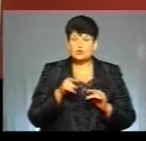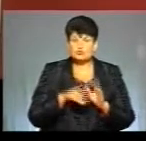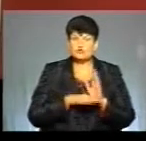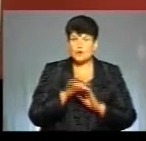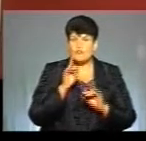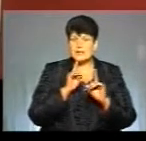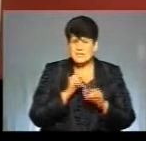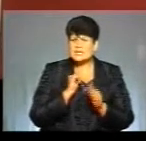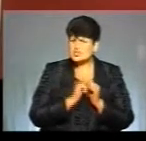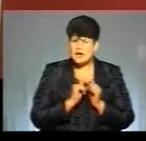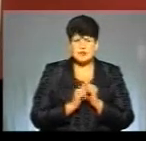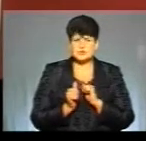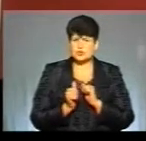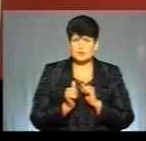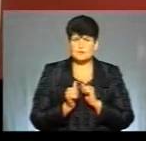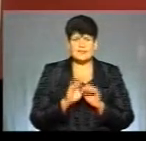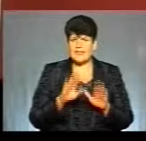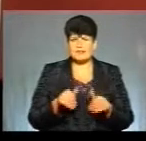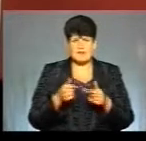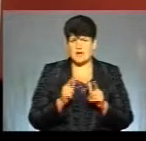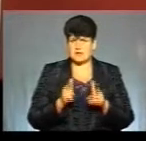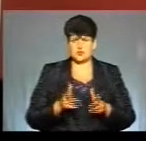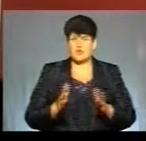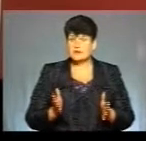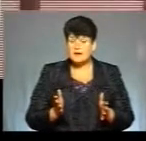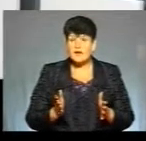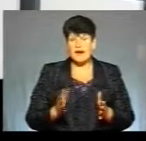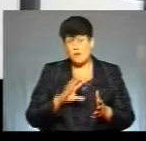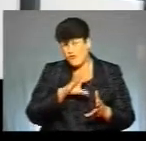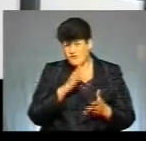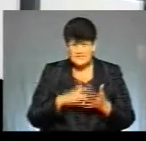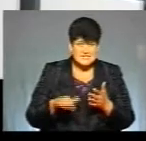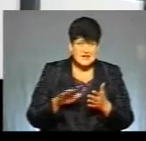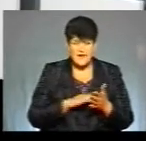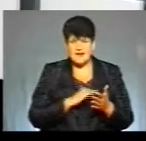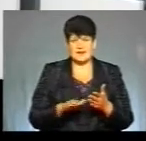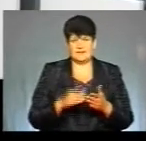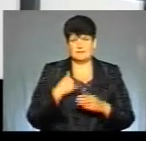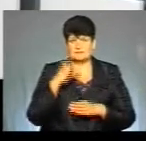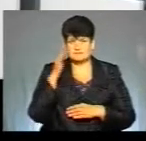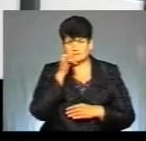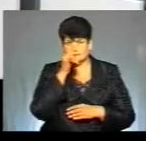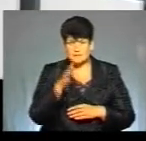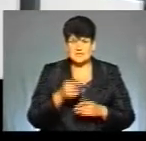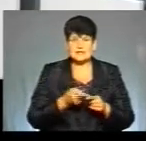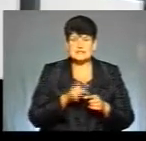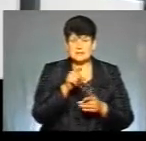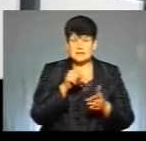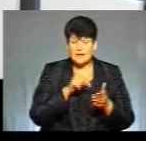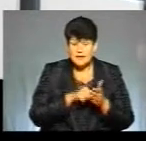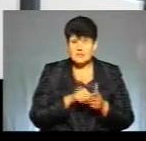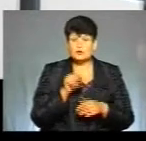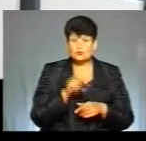дуже часто не давала такої згоди, або взагалі не доходило до голосування з цього питання, зважаючи на те,